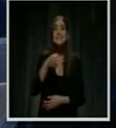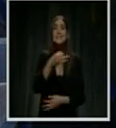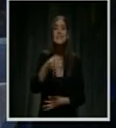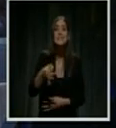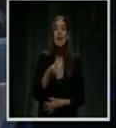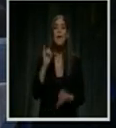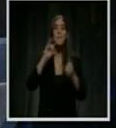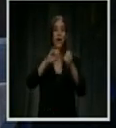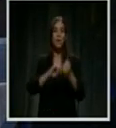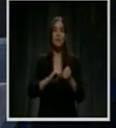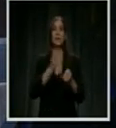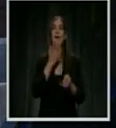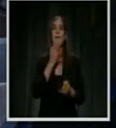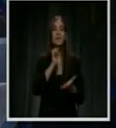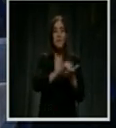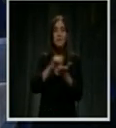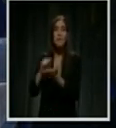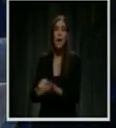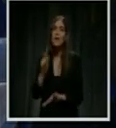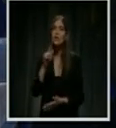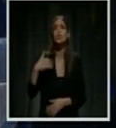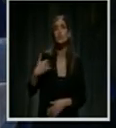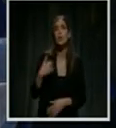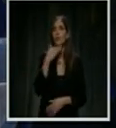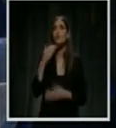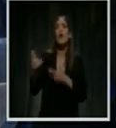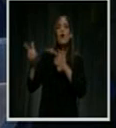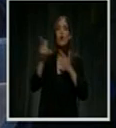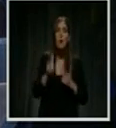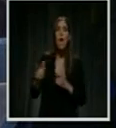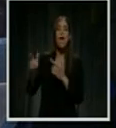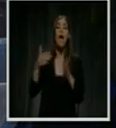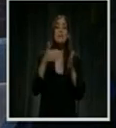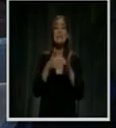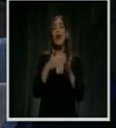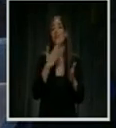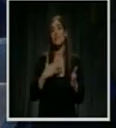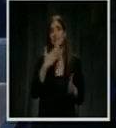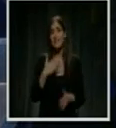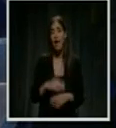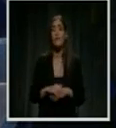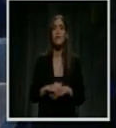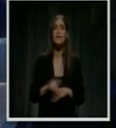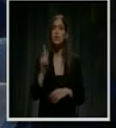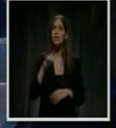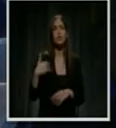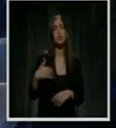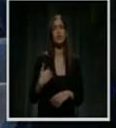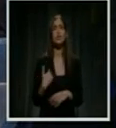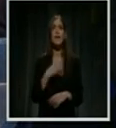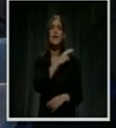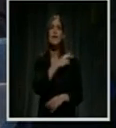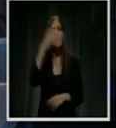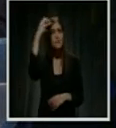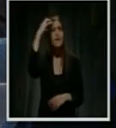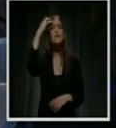mhux gwerra trid, imma trid tiffendi ruħha. Taf x'irid il-Prim Ministru? Trid. L-Ewropa meta jkun hemm mistajjieda f'nofs ta' baħar, is-sajda